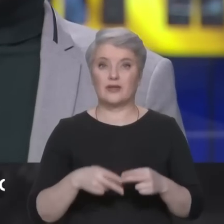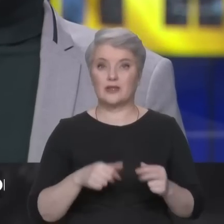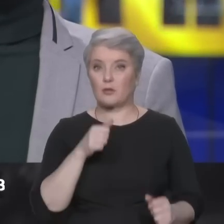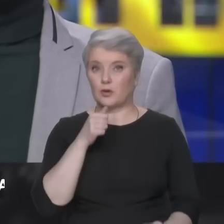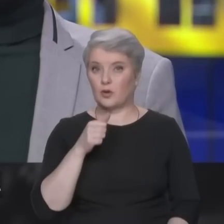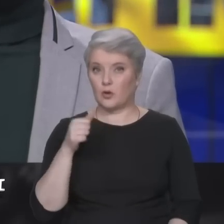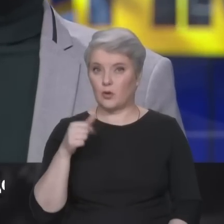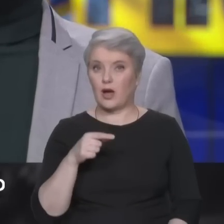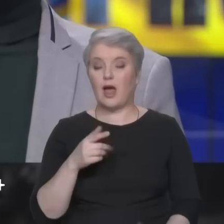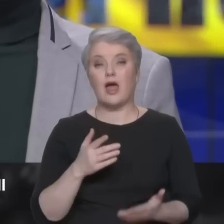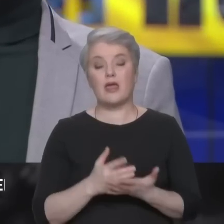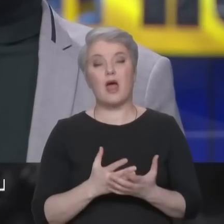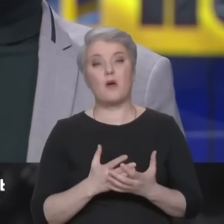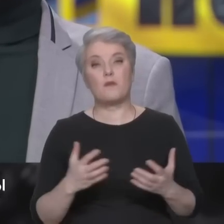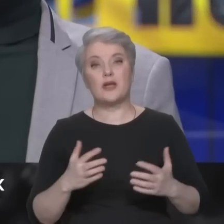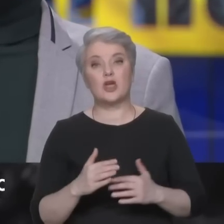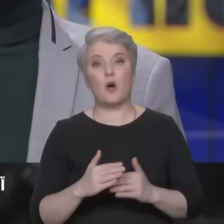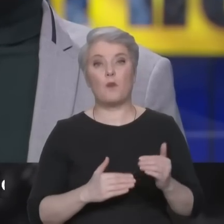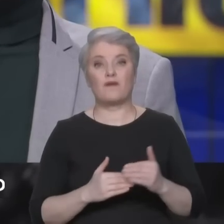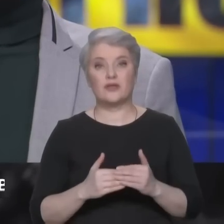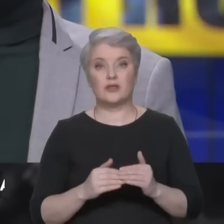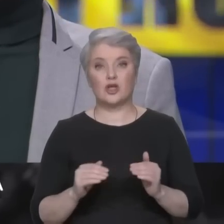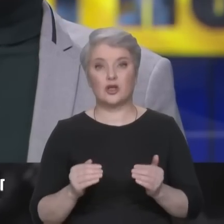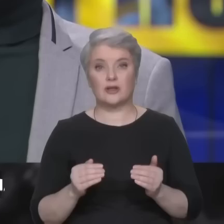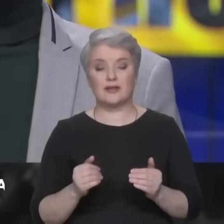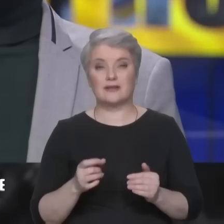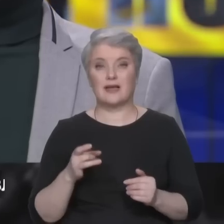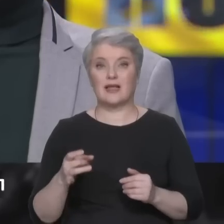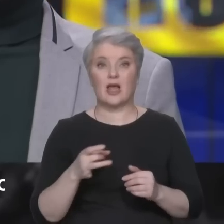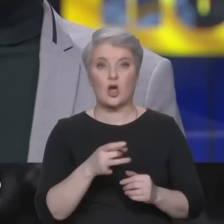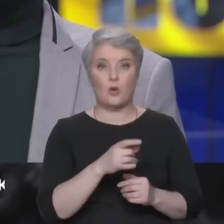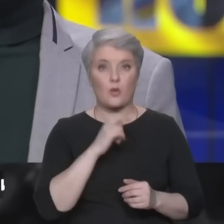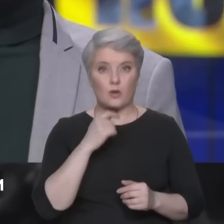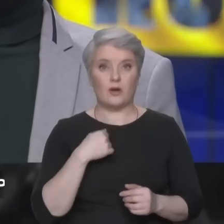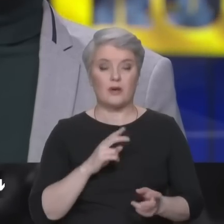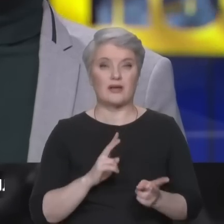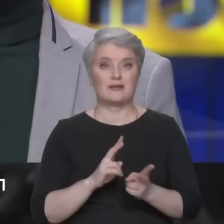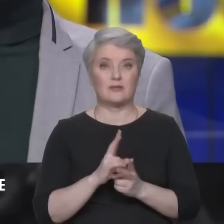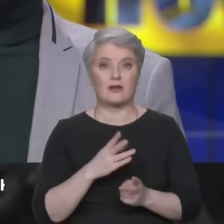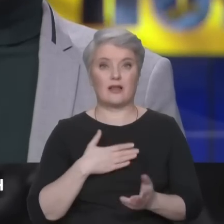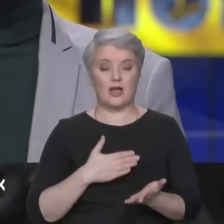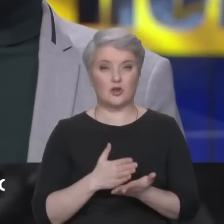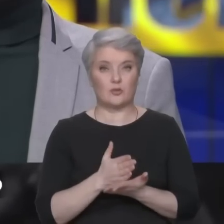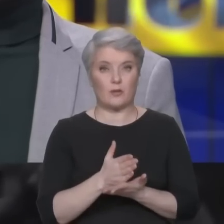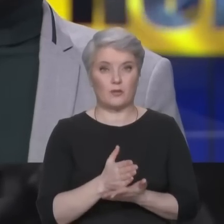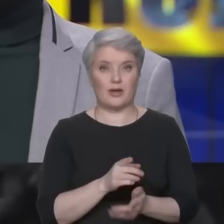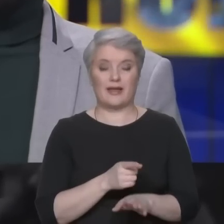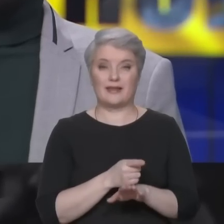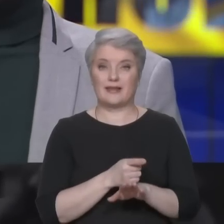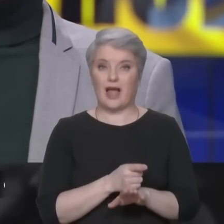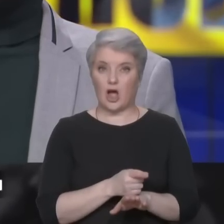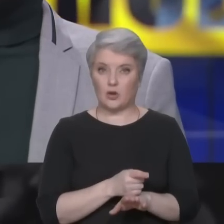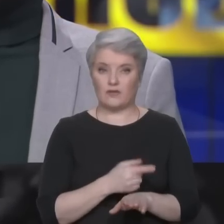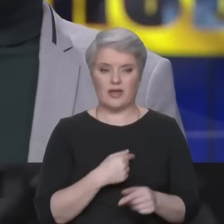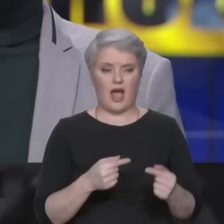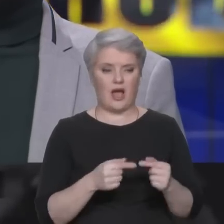є більш професійні частини з регіонів України, які ми зустрічали на нашому напрямку. Там і танкові, чи я зараз міста